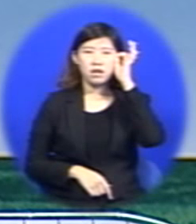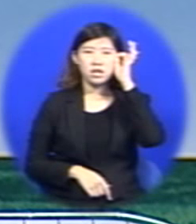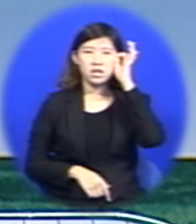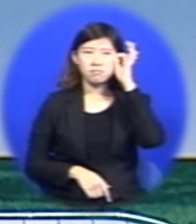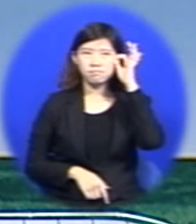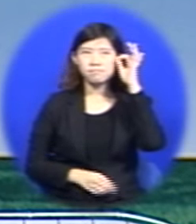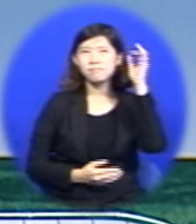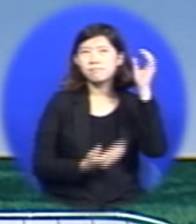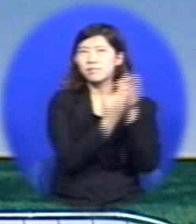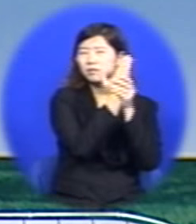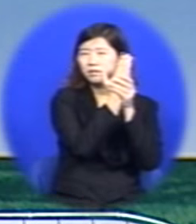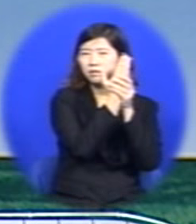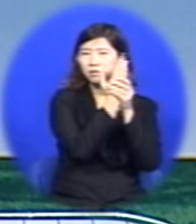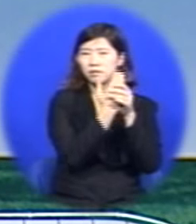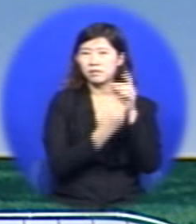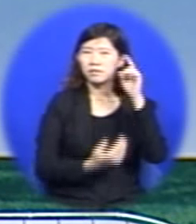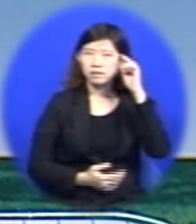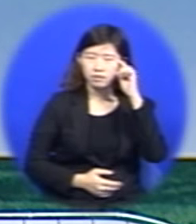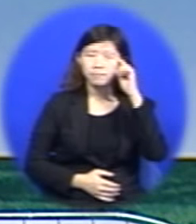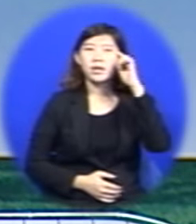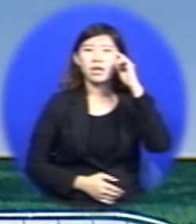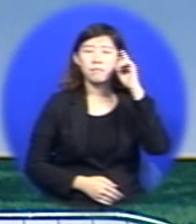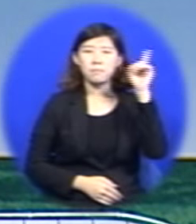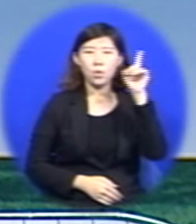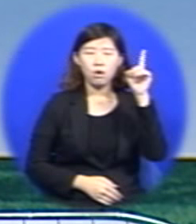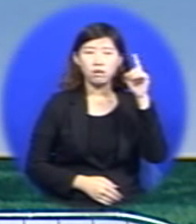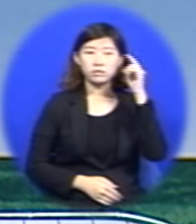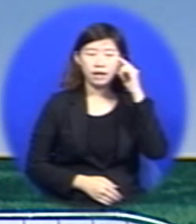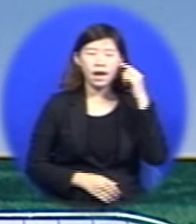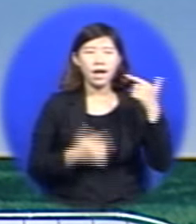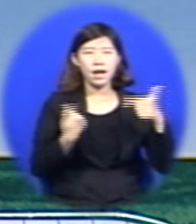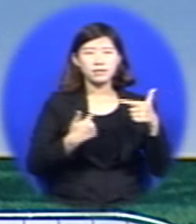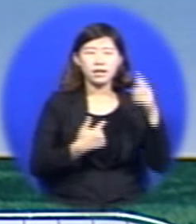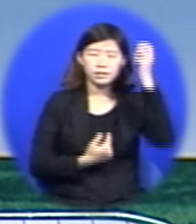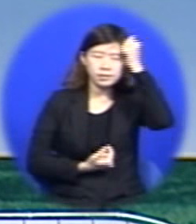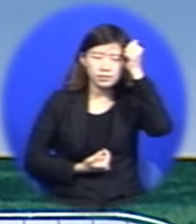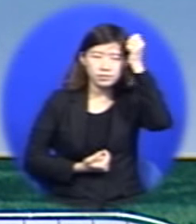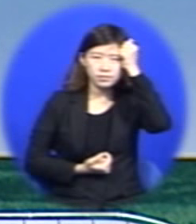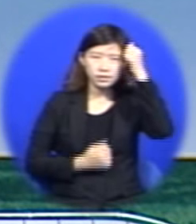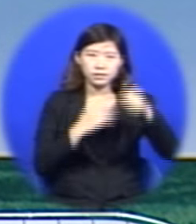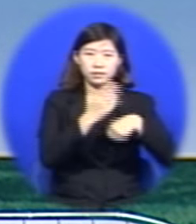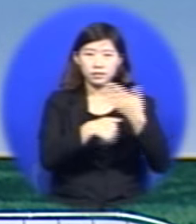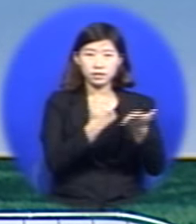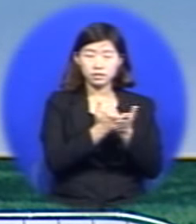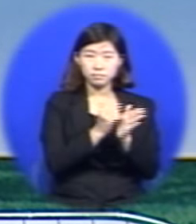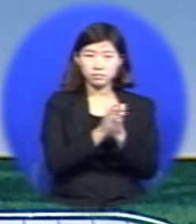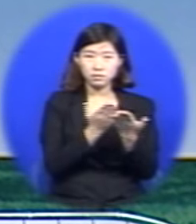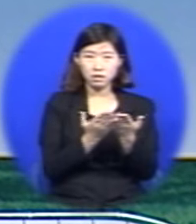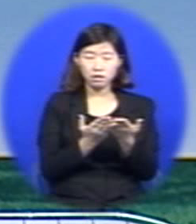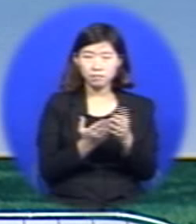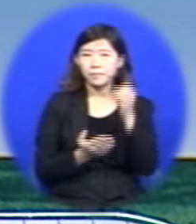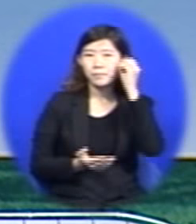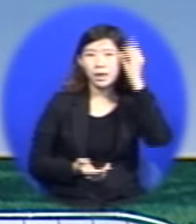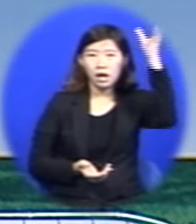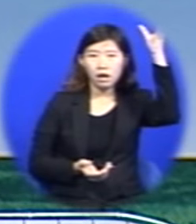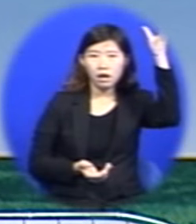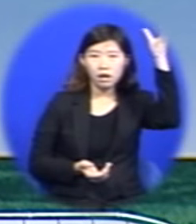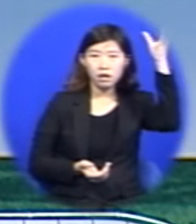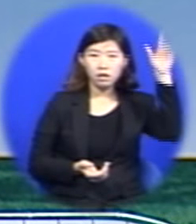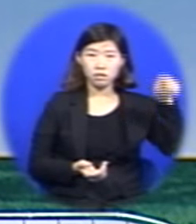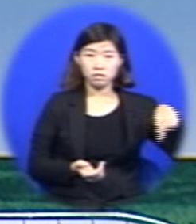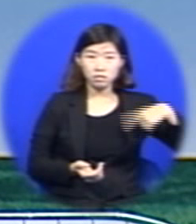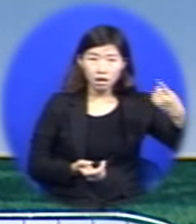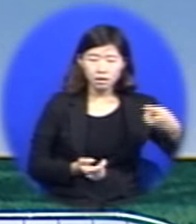사건이 벌어졌어요. 늘 암송하던 성경 꿀절이 사라져버렸어요. 그리고 자기를 때리는